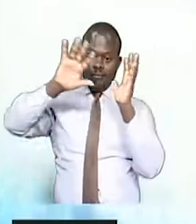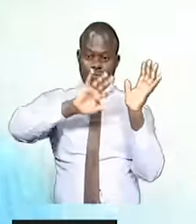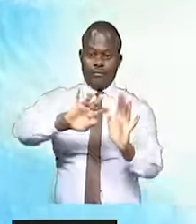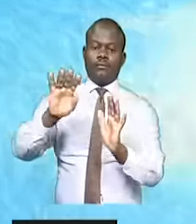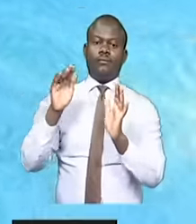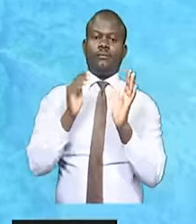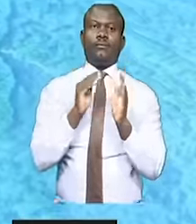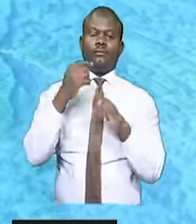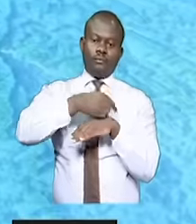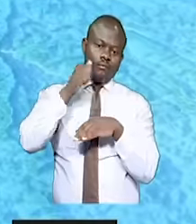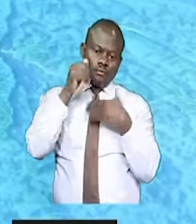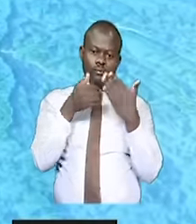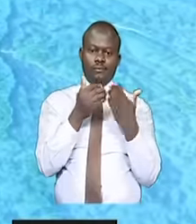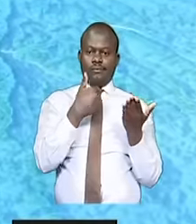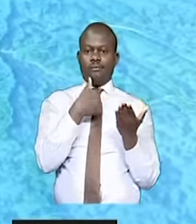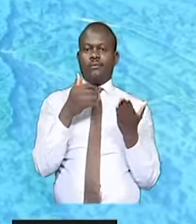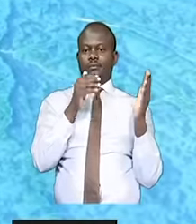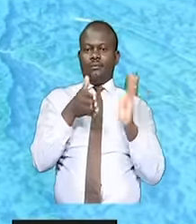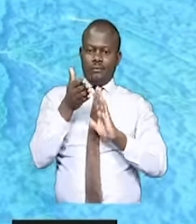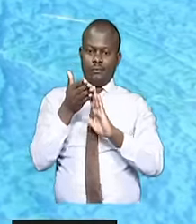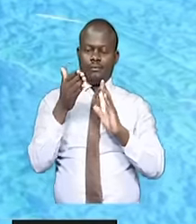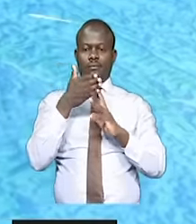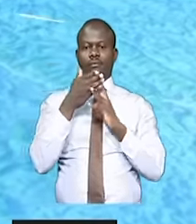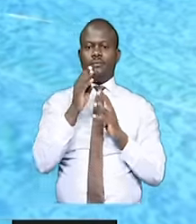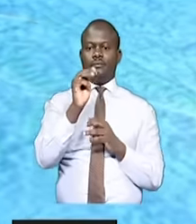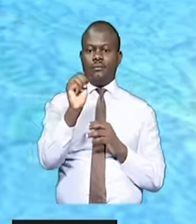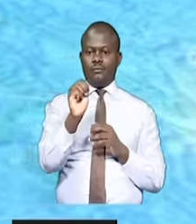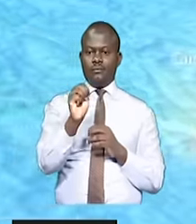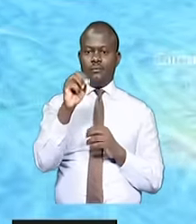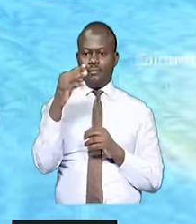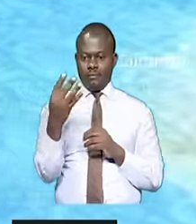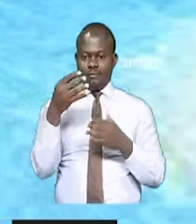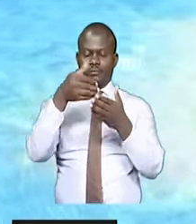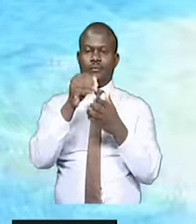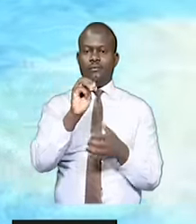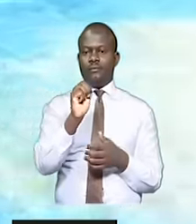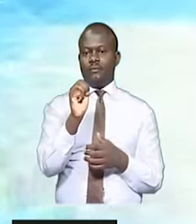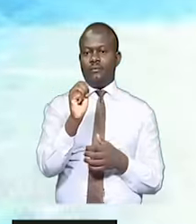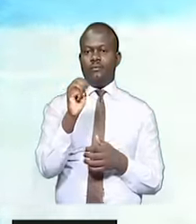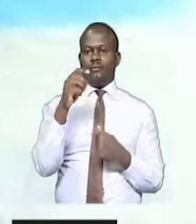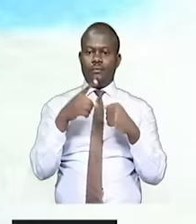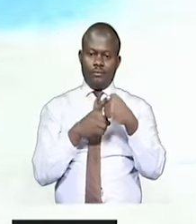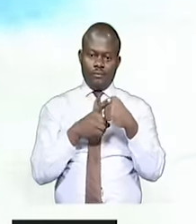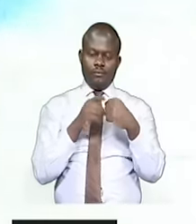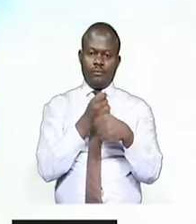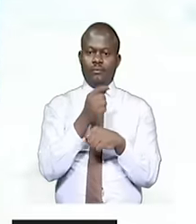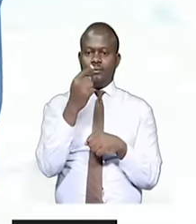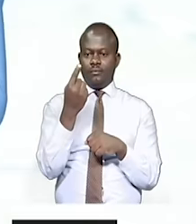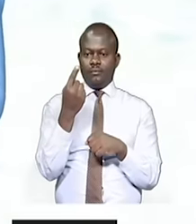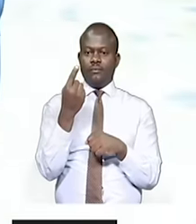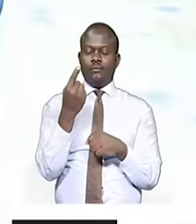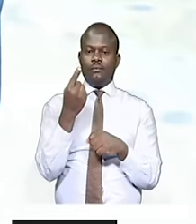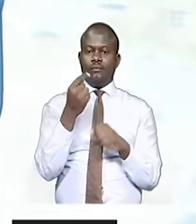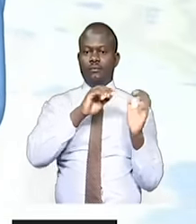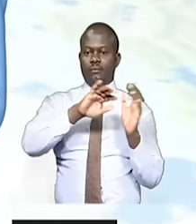ku munsi w'ejo uzaba ufite umuvuduko uri hagati ya metere enye kugeza kuri metero esheshatu mu isegonda ubwo zaba